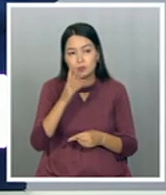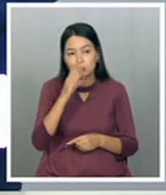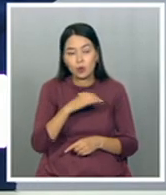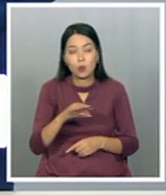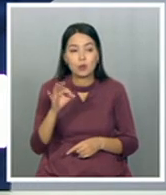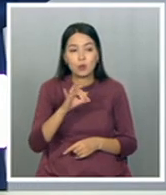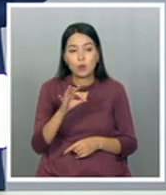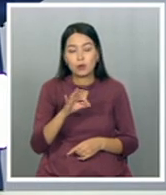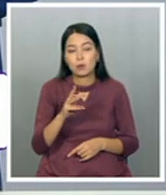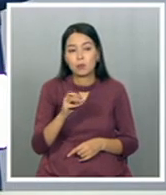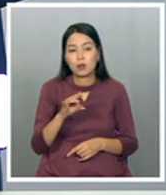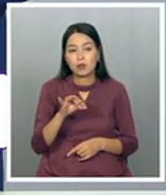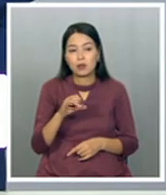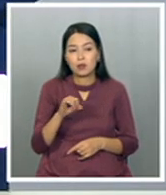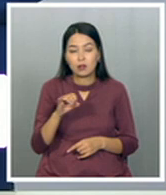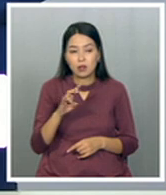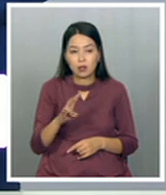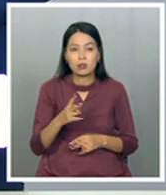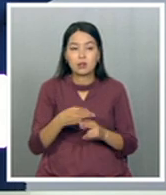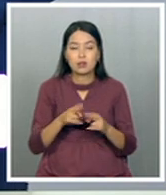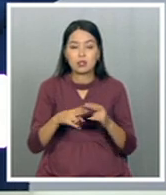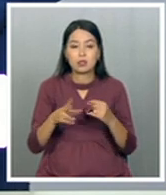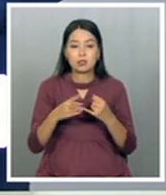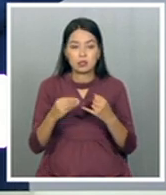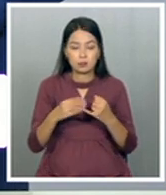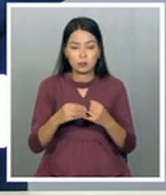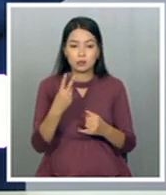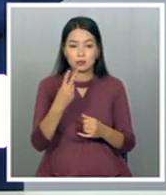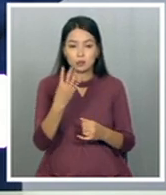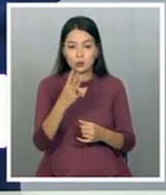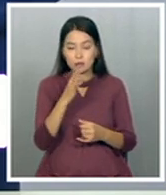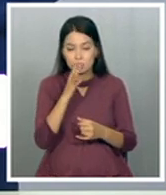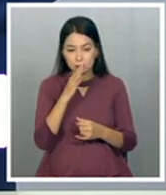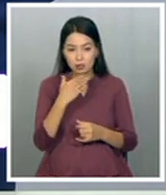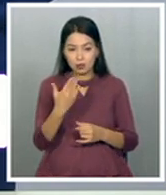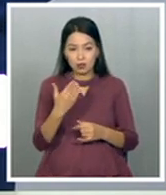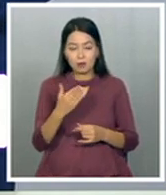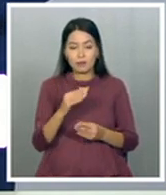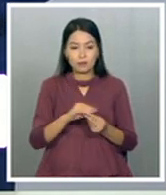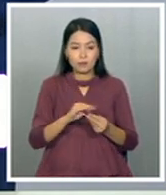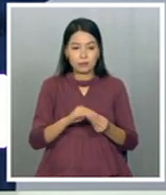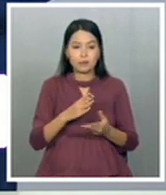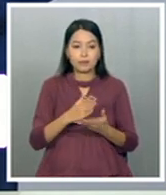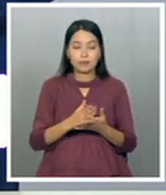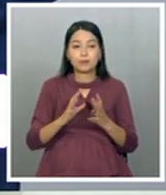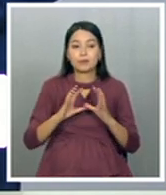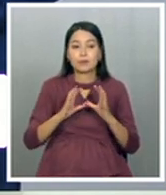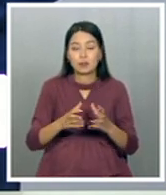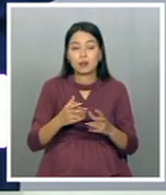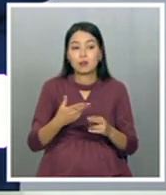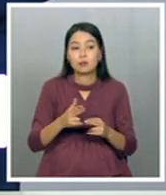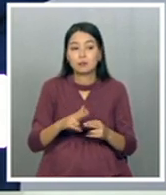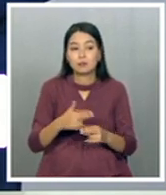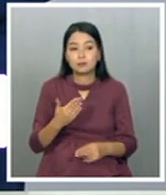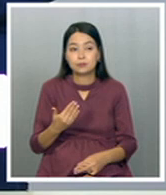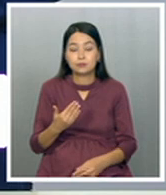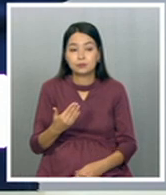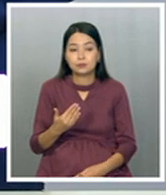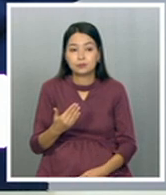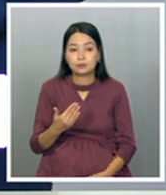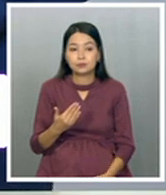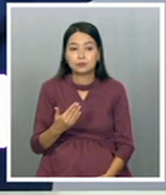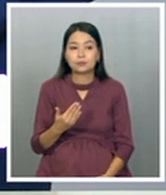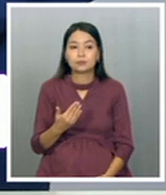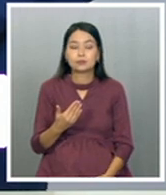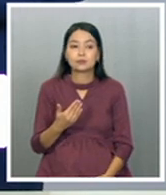Жаңа айтып өткенімізде бізде жер шары 24 сағаттық белдеуге бөлінген. Бұл яғни нөлінші меридиан бізде Англия